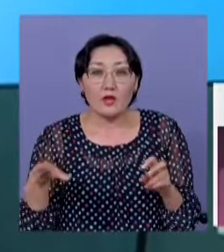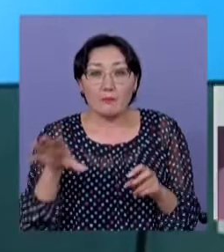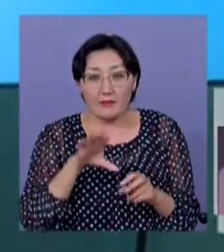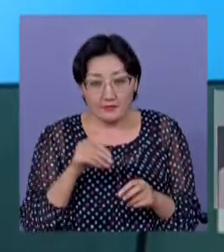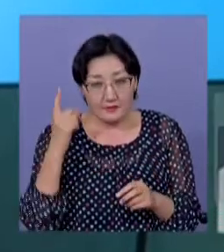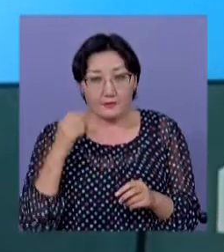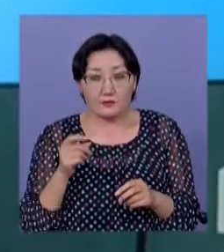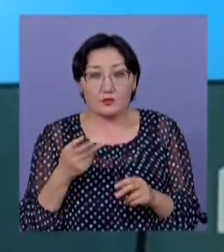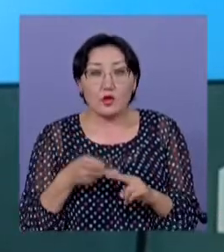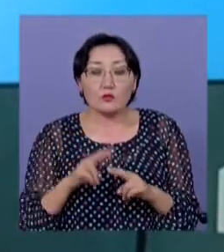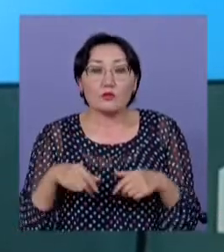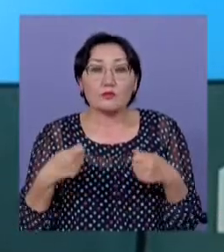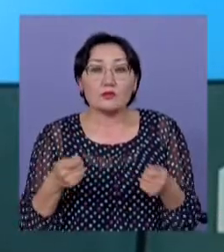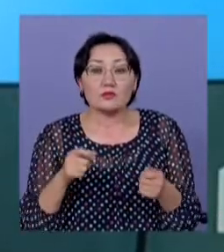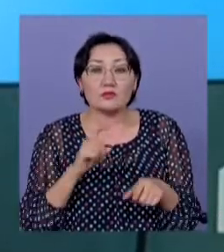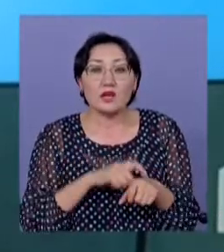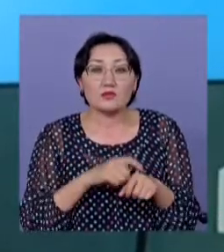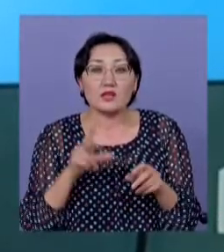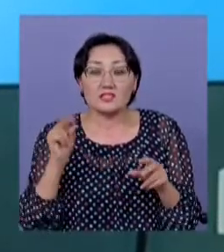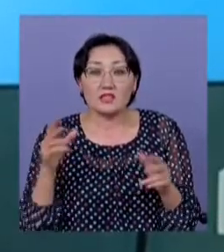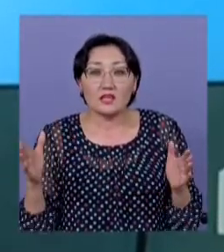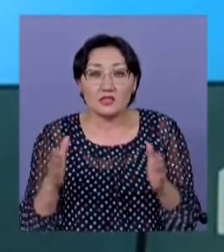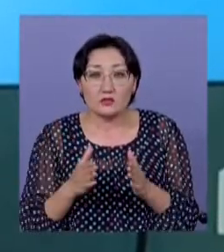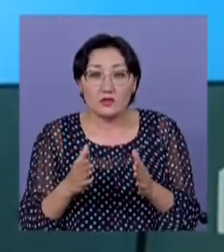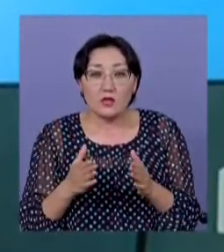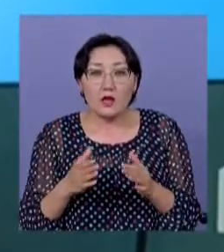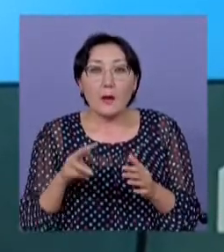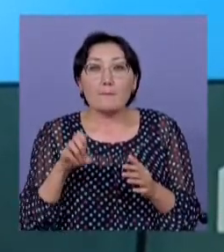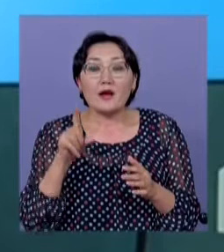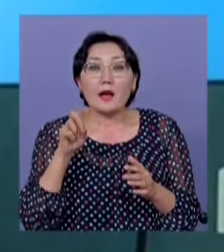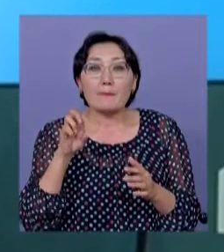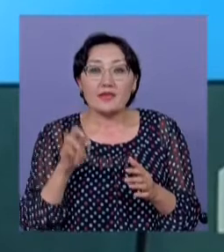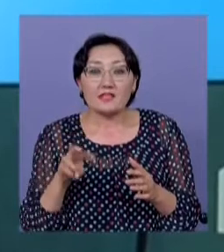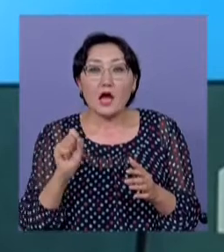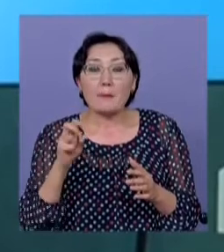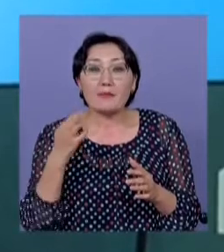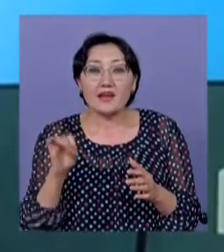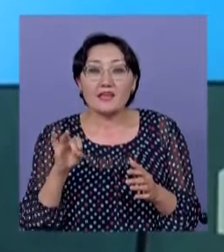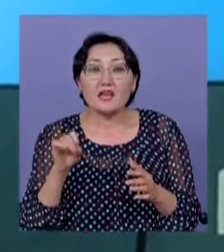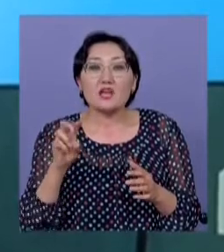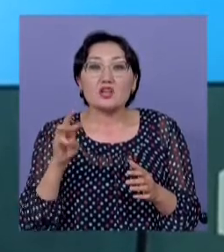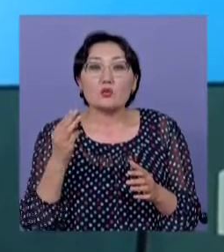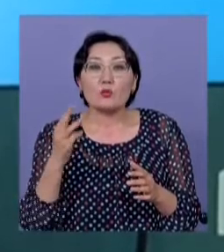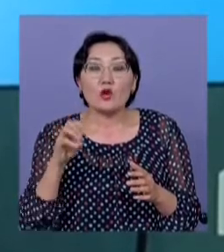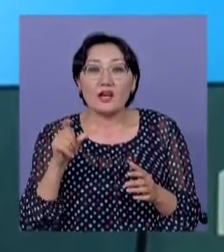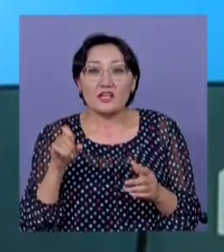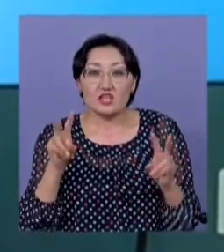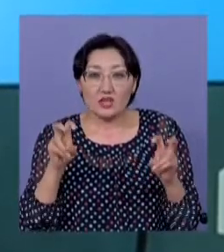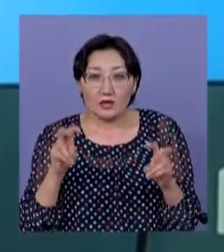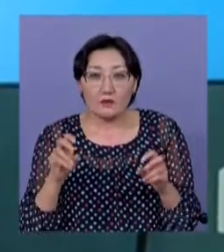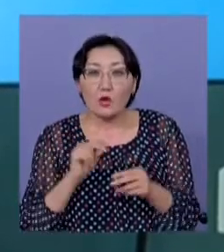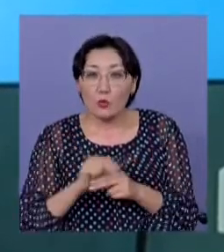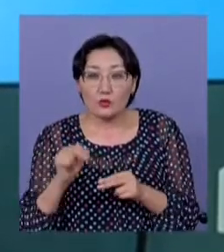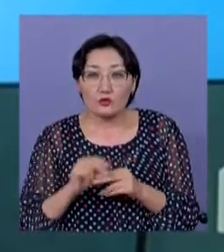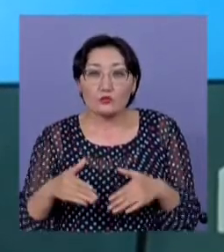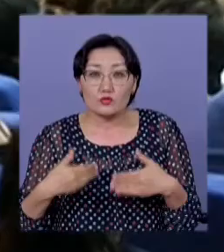білеміз. Оларға берілген санын азайту арқылы Махамбет, Абай, Мұқағали шығармаларын оқытсақ деген ұсынысты